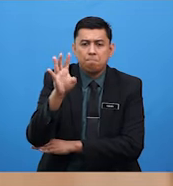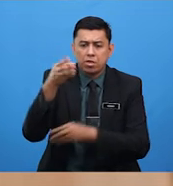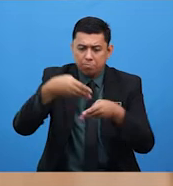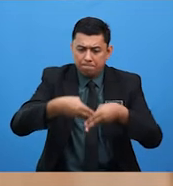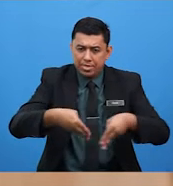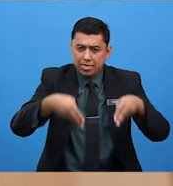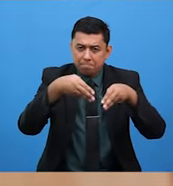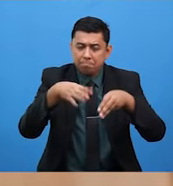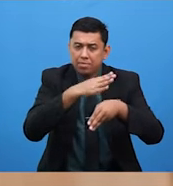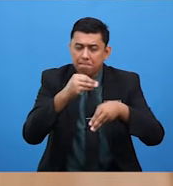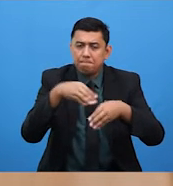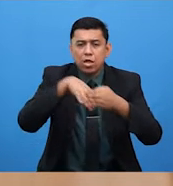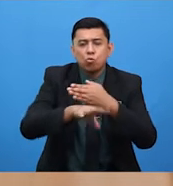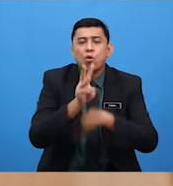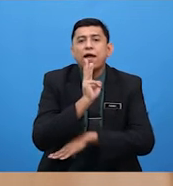air.